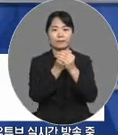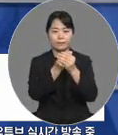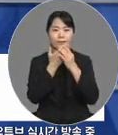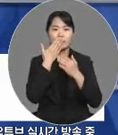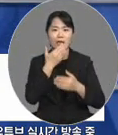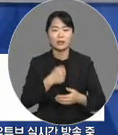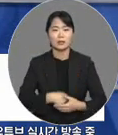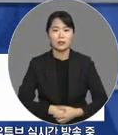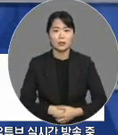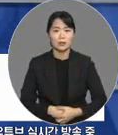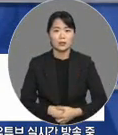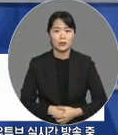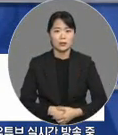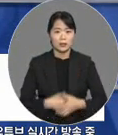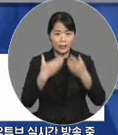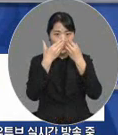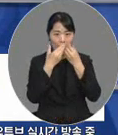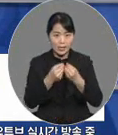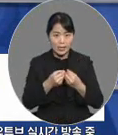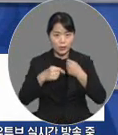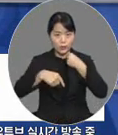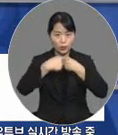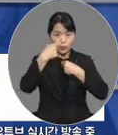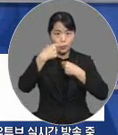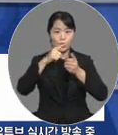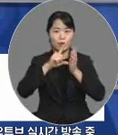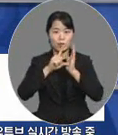예를 들면 초등학교 1학년 때는